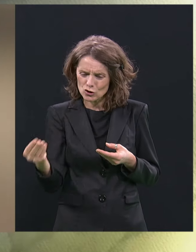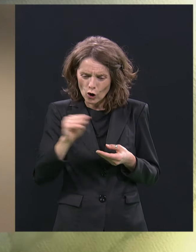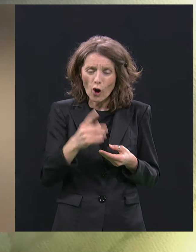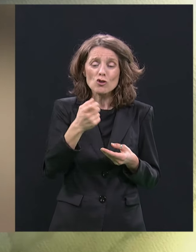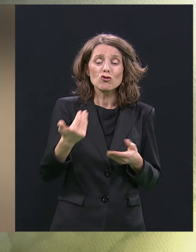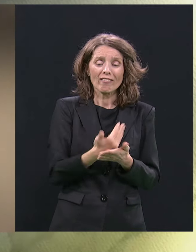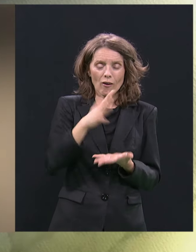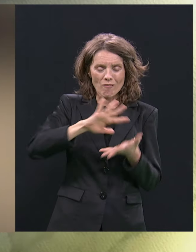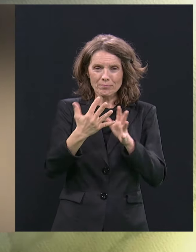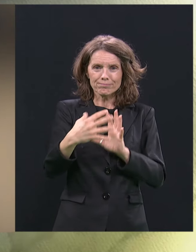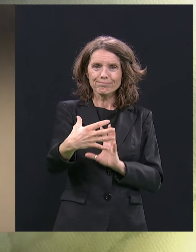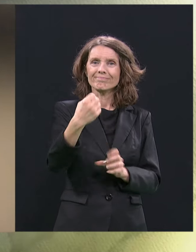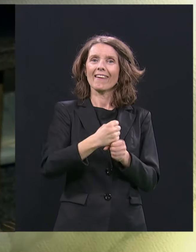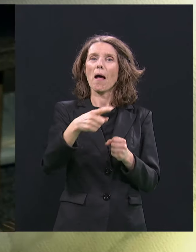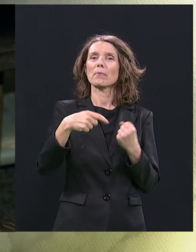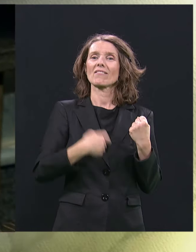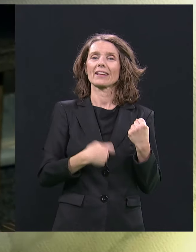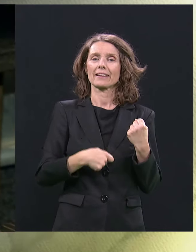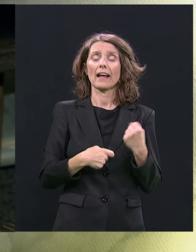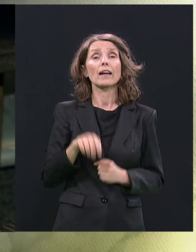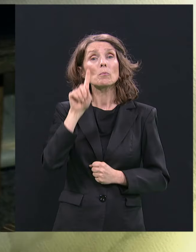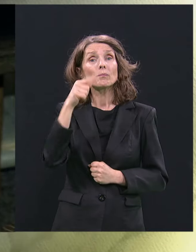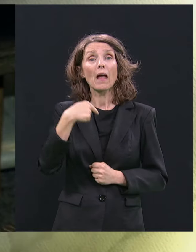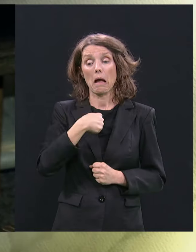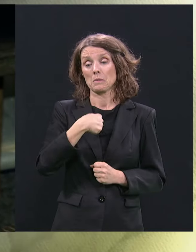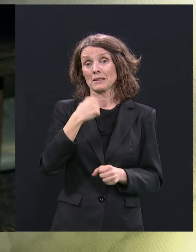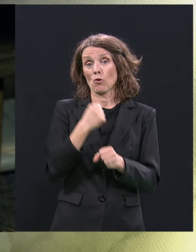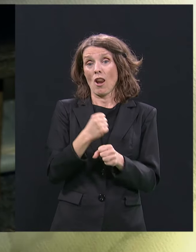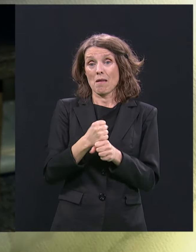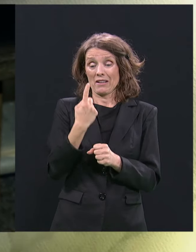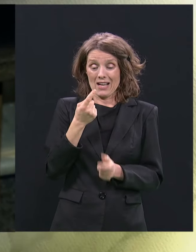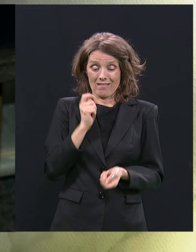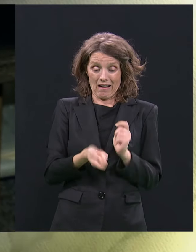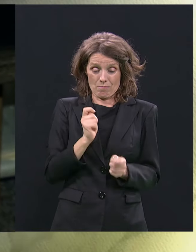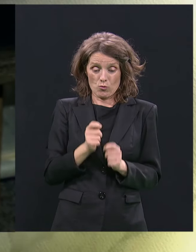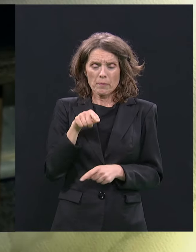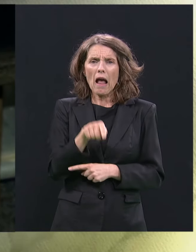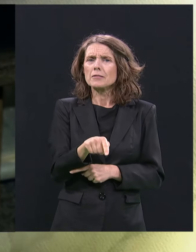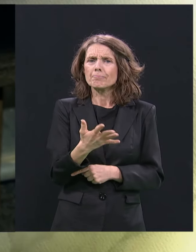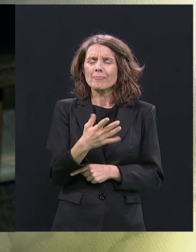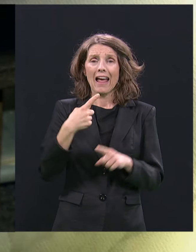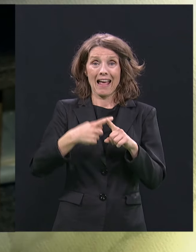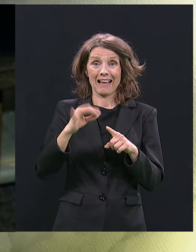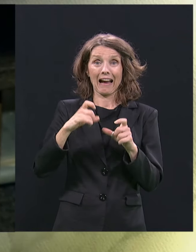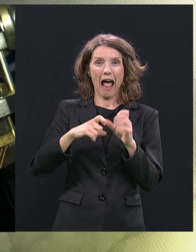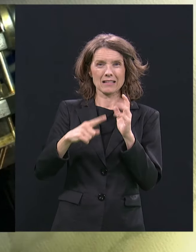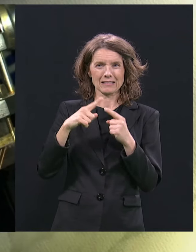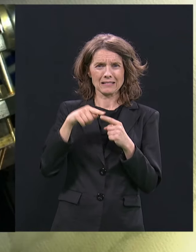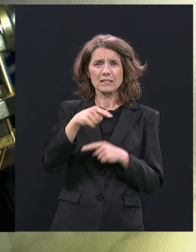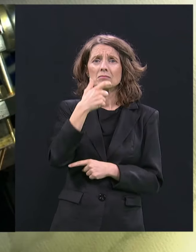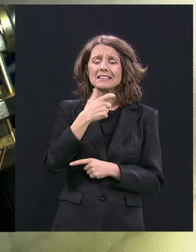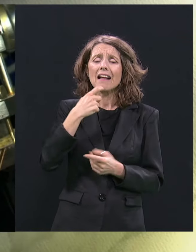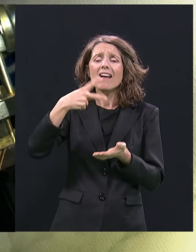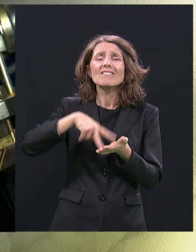instrument. Mi smo napravili bubanj koji je napravljen od hrasta, koji je star